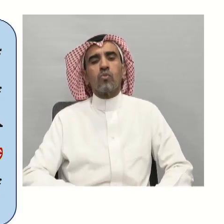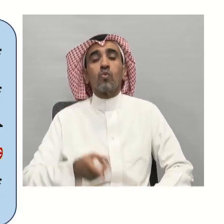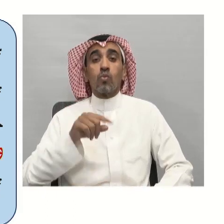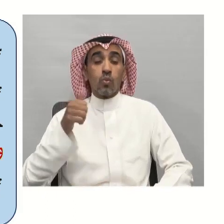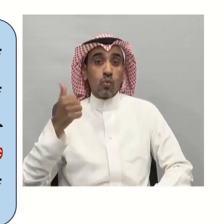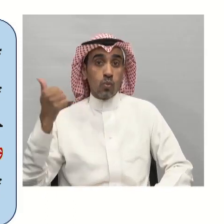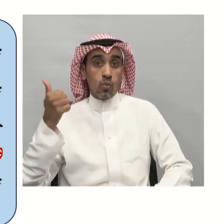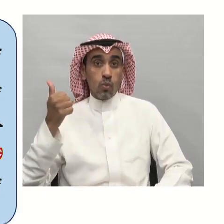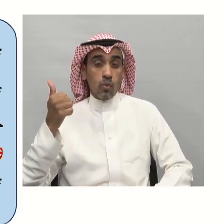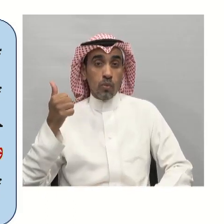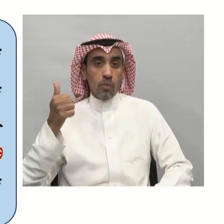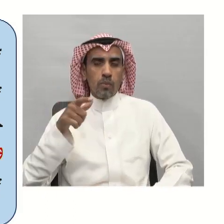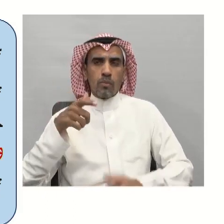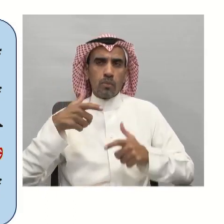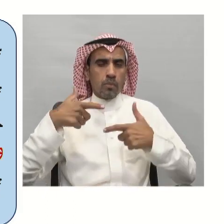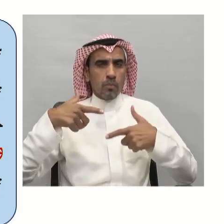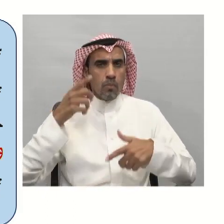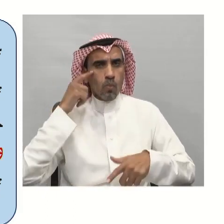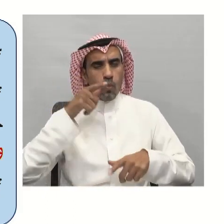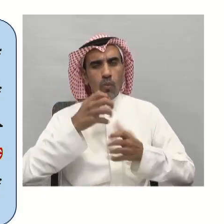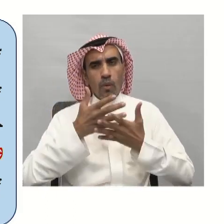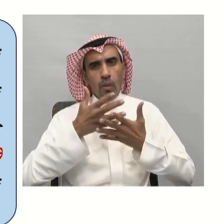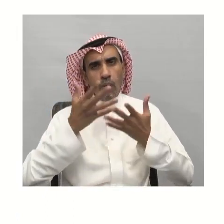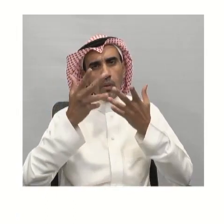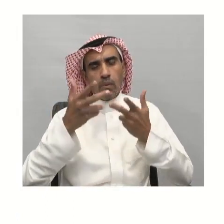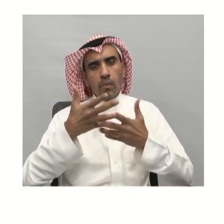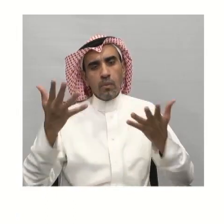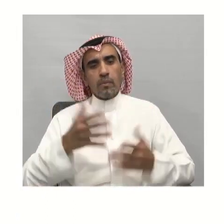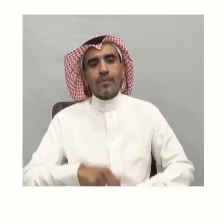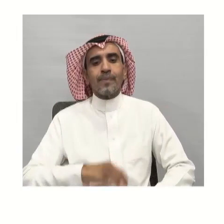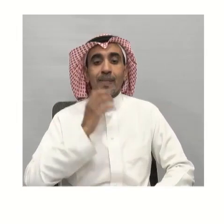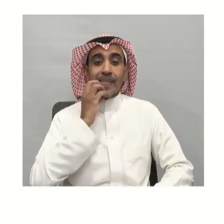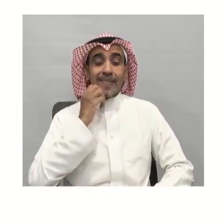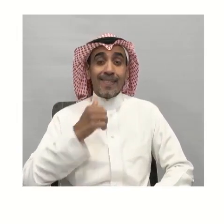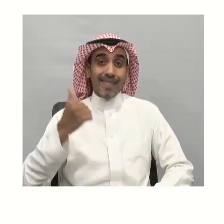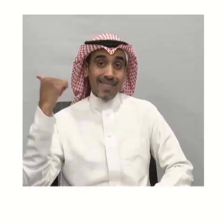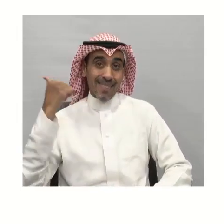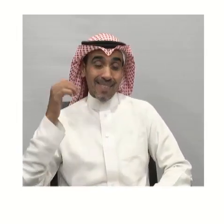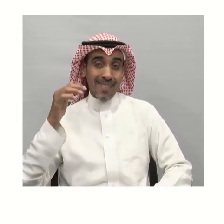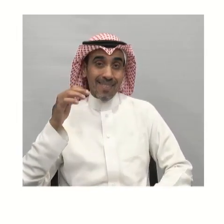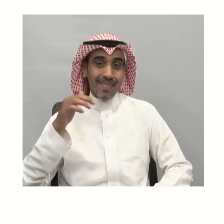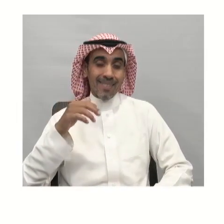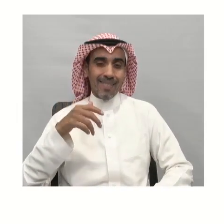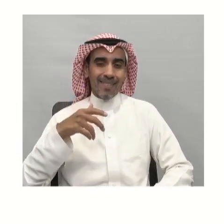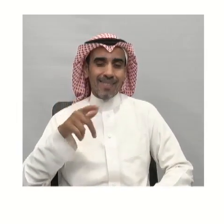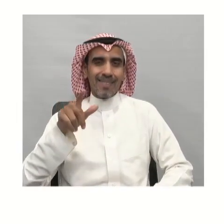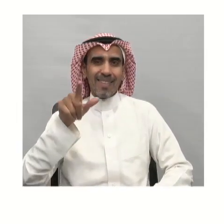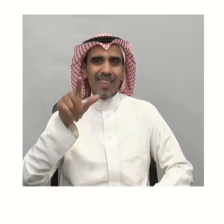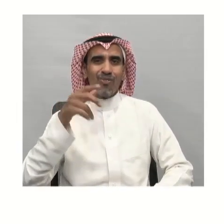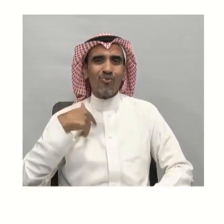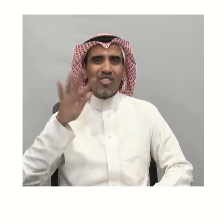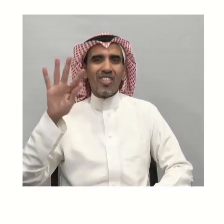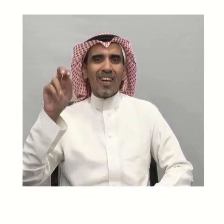وهو الطراز السائد، وهو الطراز ماذا؟ السائد. أما هنا في شقائق البحر